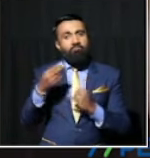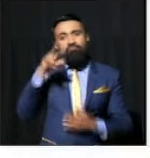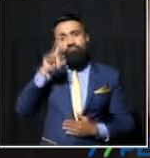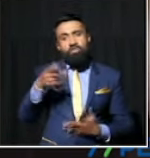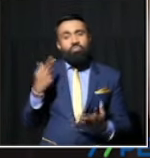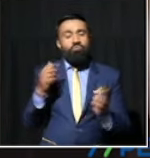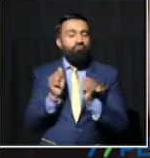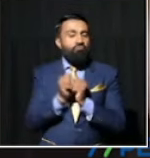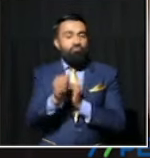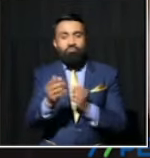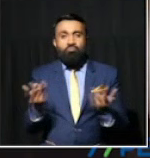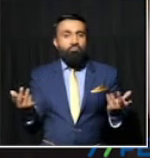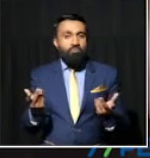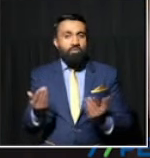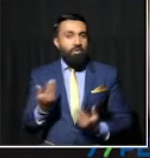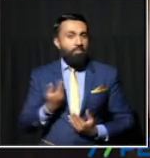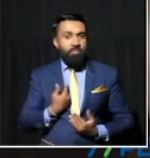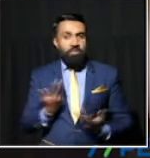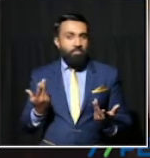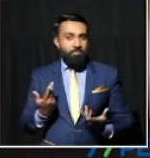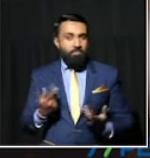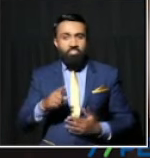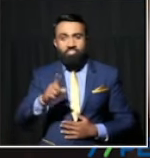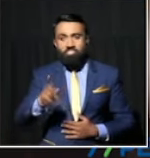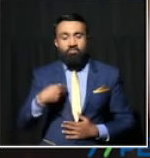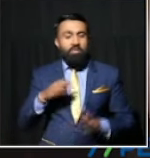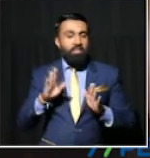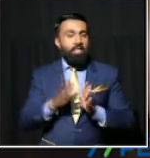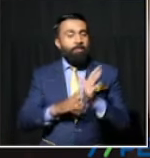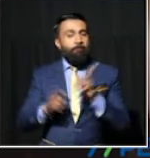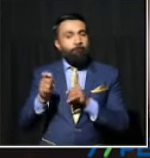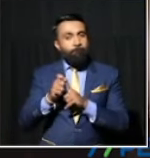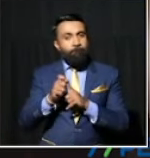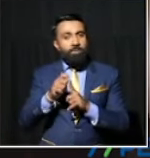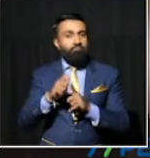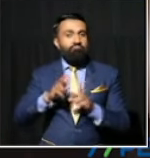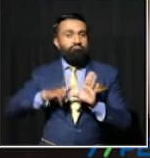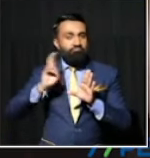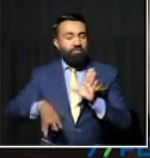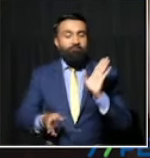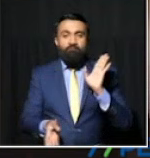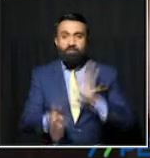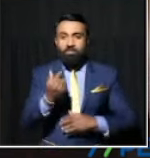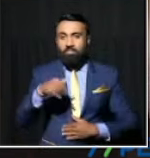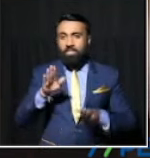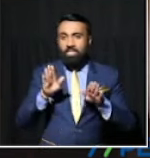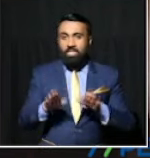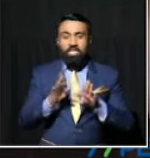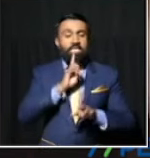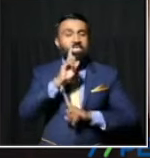බෑ. එහෙම වැඩ අපි නම් බෑ. අපි නම් එක දවසක් ඉන්නේ ඇමතිකම් වල අපි අයින් වෙලා යන්න ඕන. එහෙම අයින් වෙන්නේ නැතුව මෙතන ඉඳන් කීකී ඉන්න